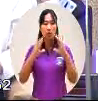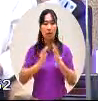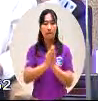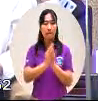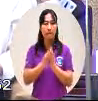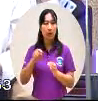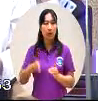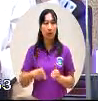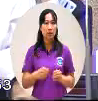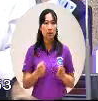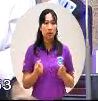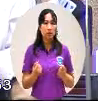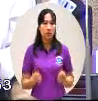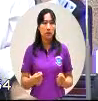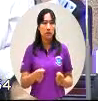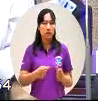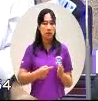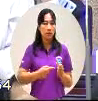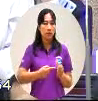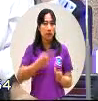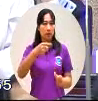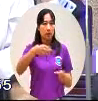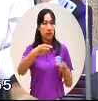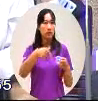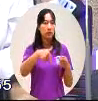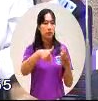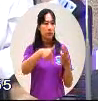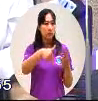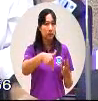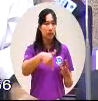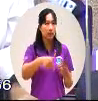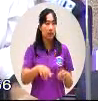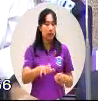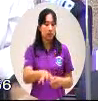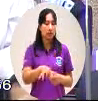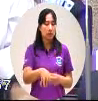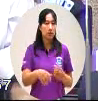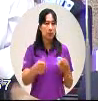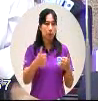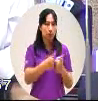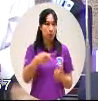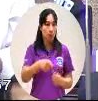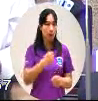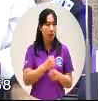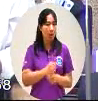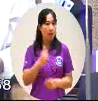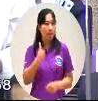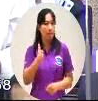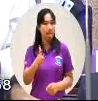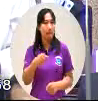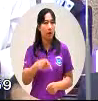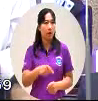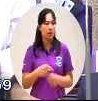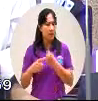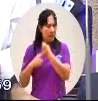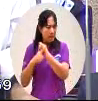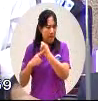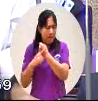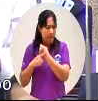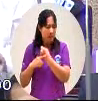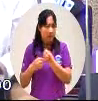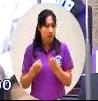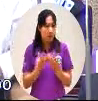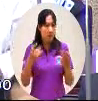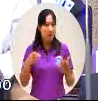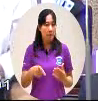么甲县地区农会他现在也会在已经在研发我们的红肉里酱啊、果酱还有那个水蜜桃的部